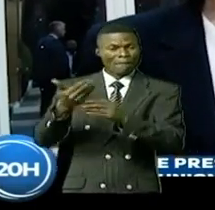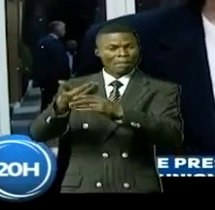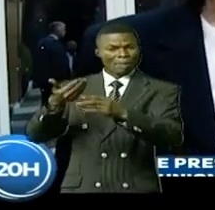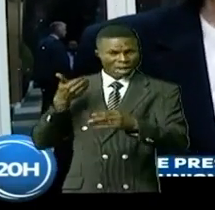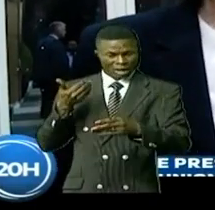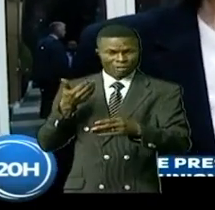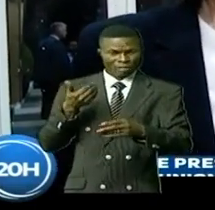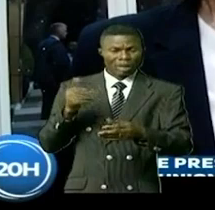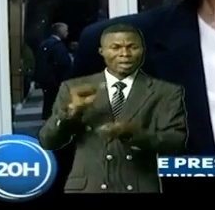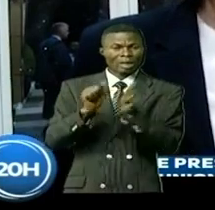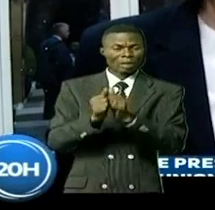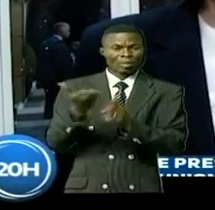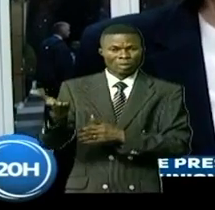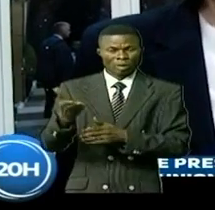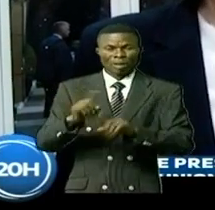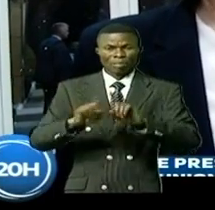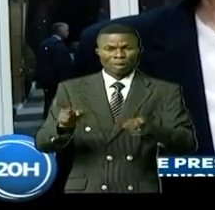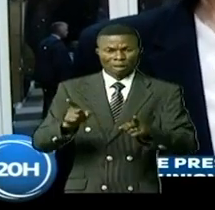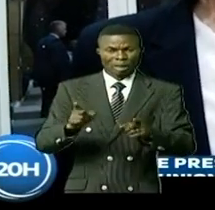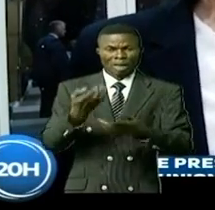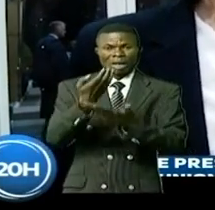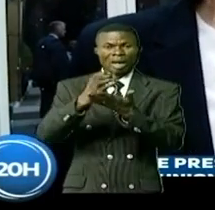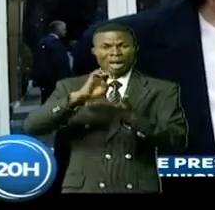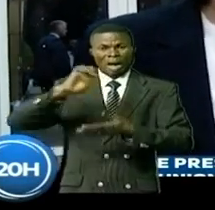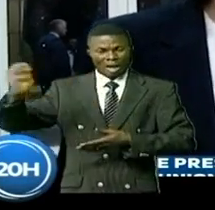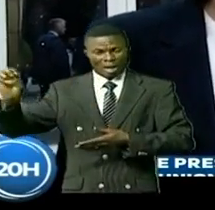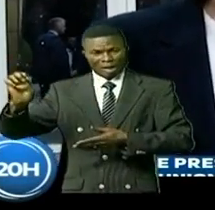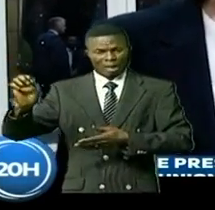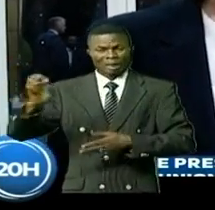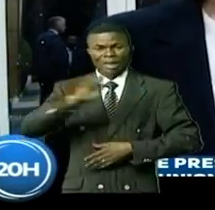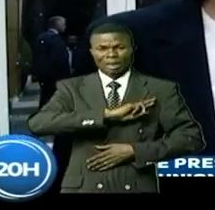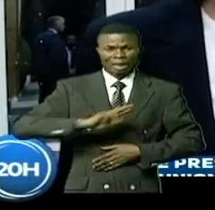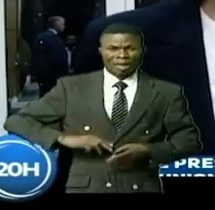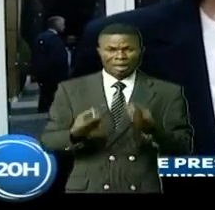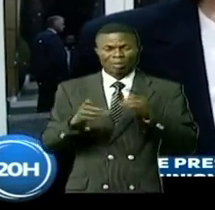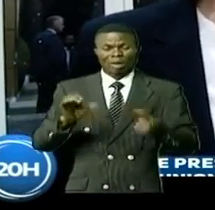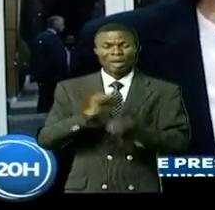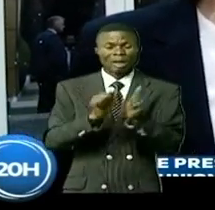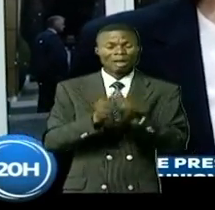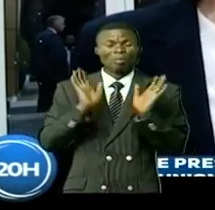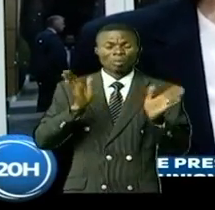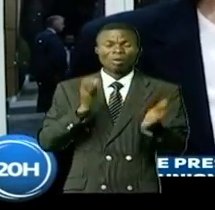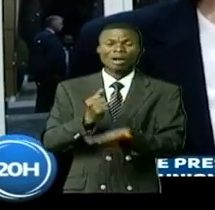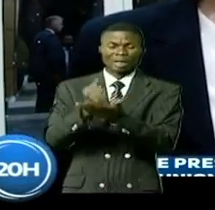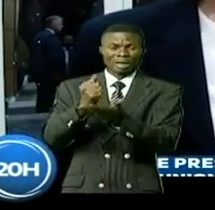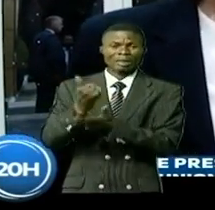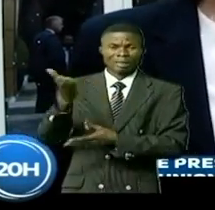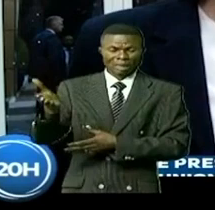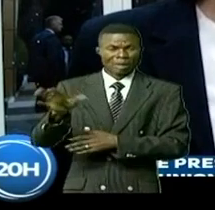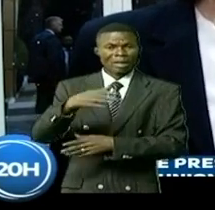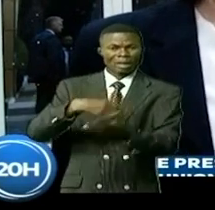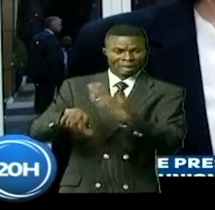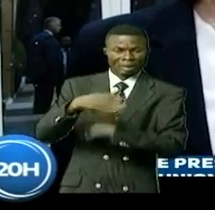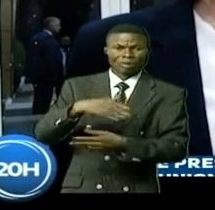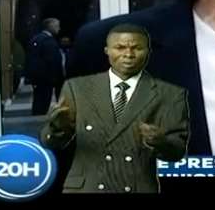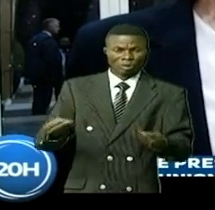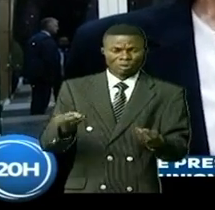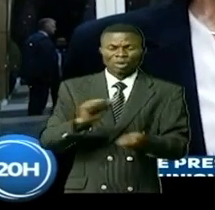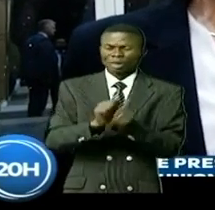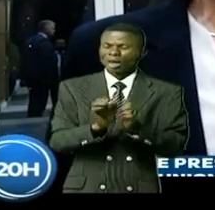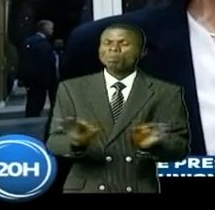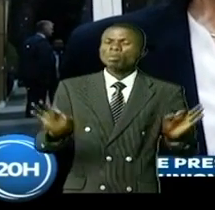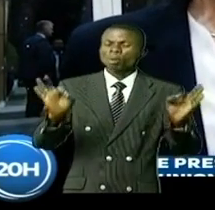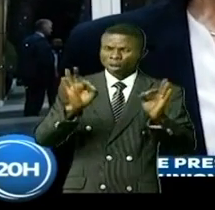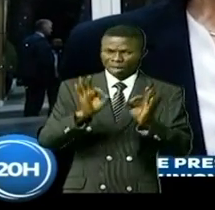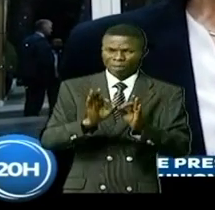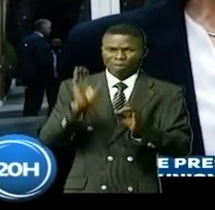ces événements, car on sait qu'à l'est de la RDC, il y a des facteurs et des raisons racines